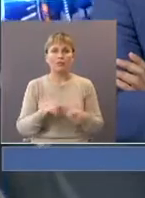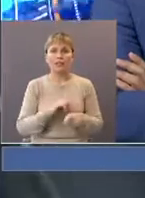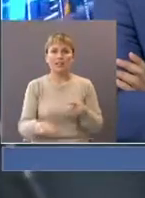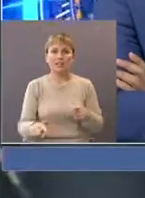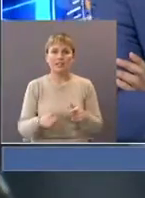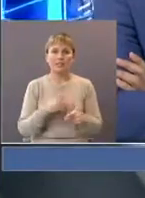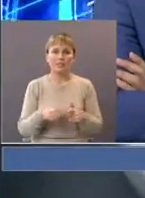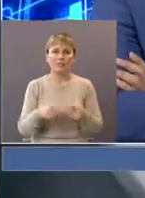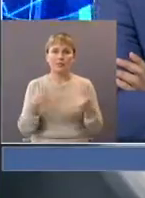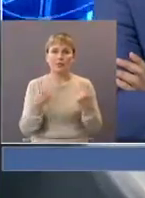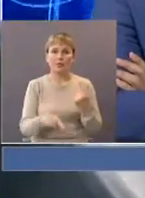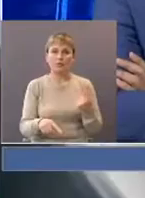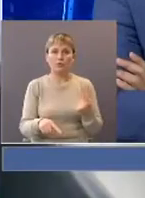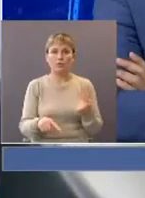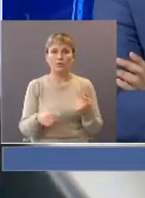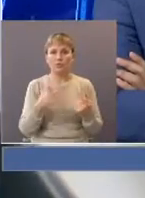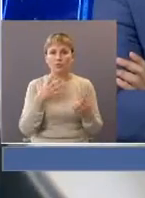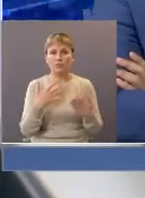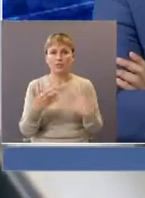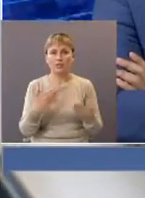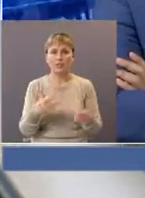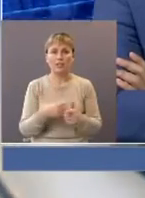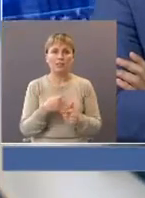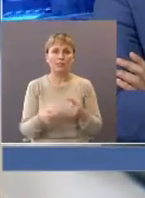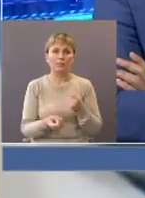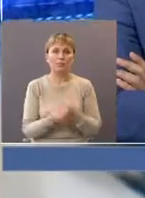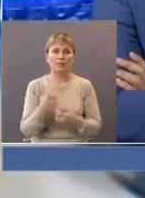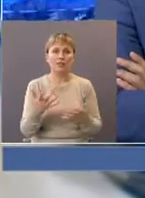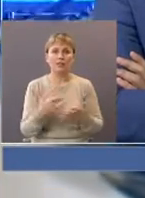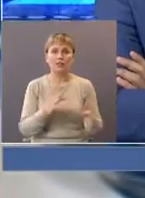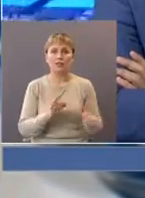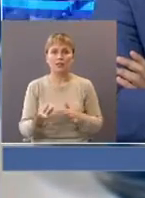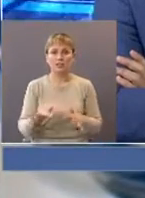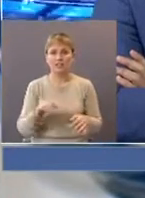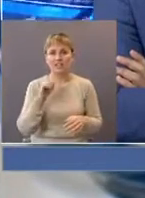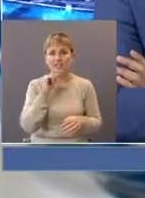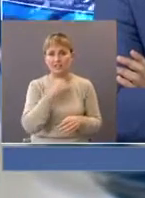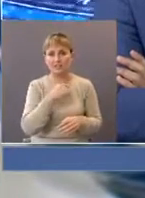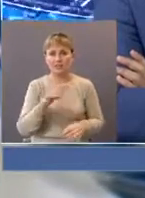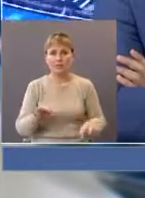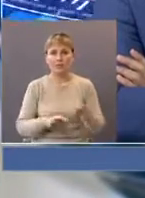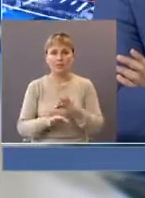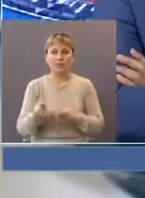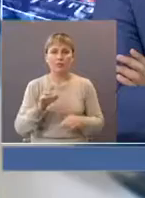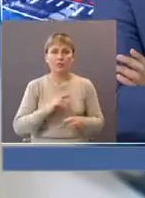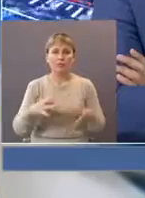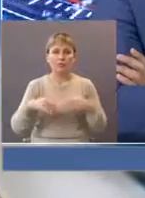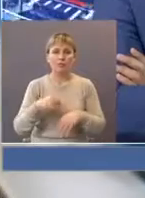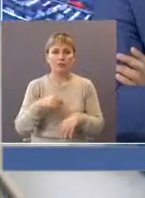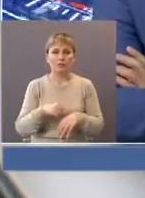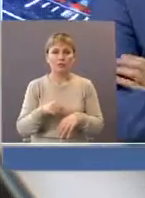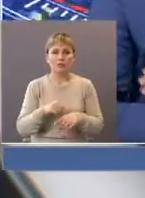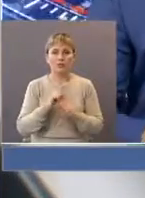либо динамичное потепление отношений, либо появление каких-то действующих, эффективных проектов по сотрудничеству, мне кажется, все-таки